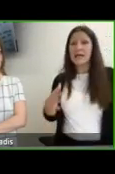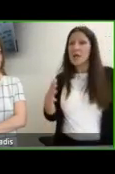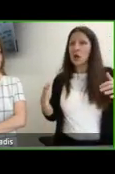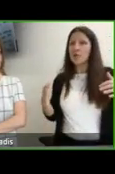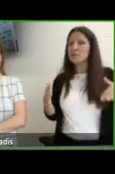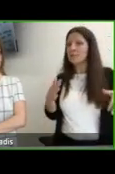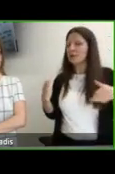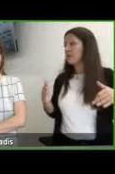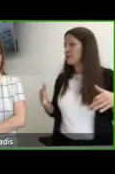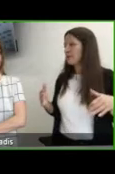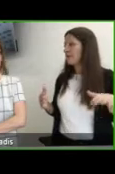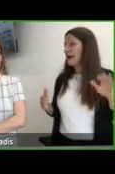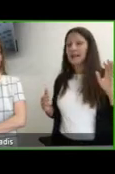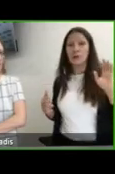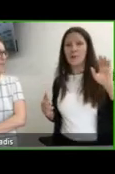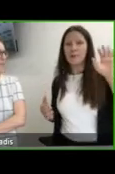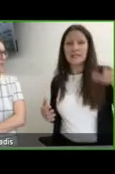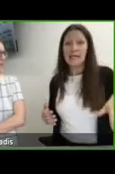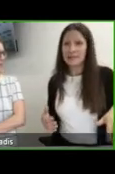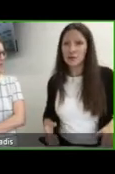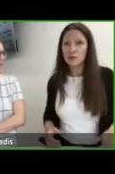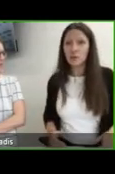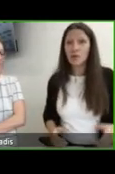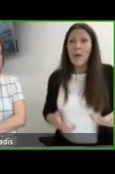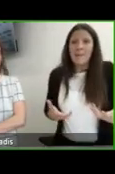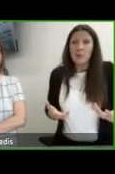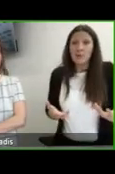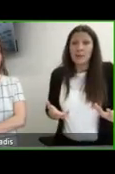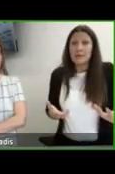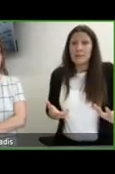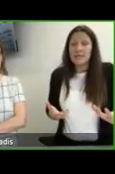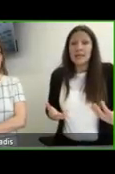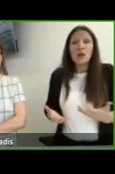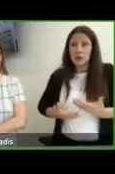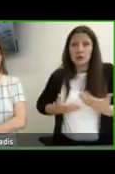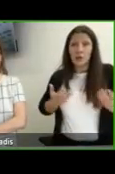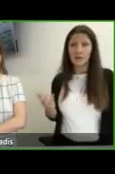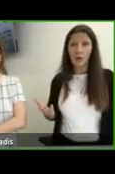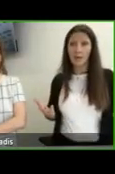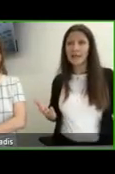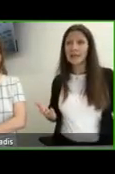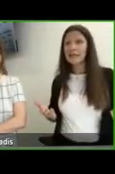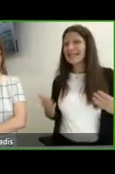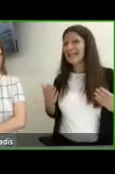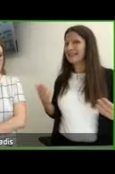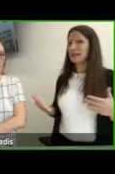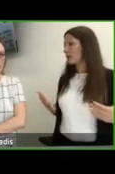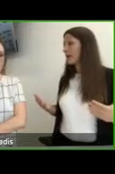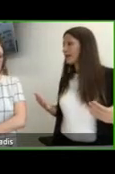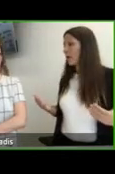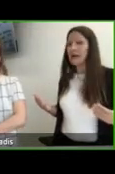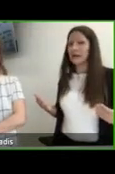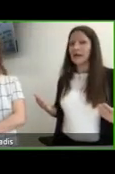Et puis, le but, c'est pas de faire de la culpabilisation du tout, non. Mais plutôt d'expliquer que c'est un phénomène qui